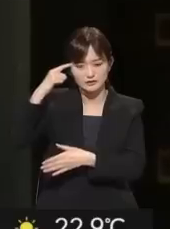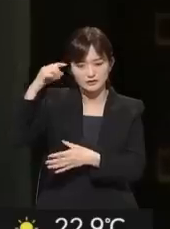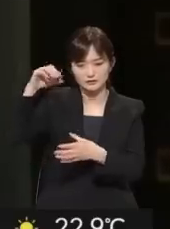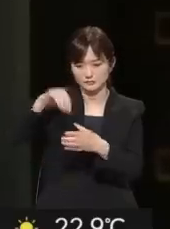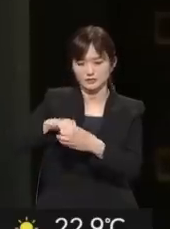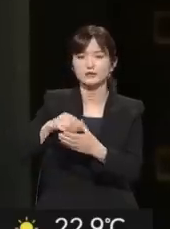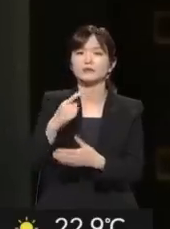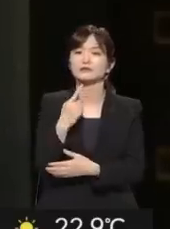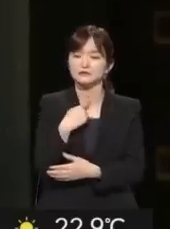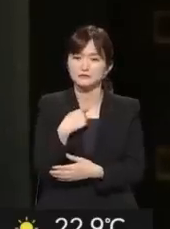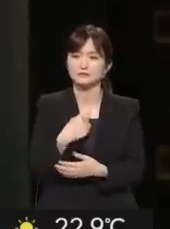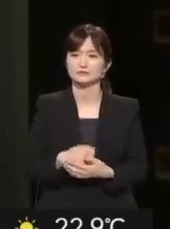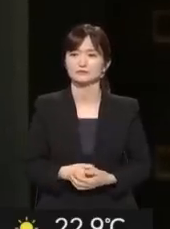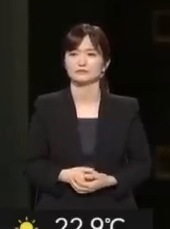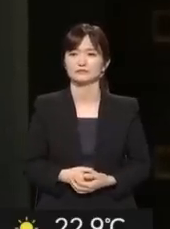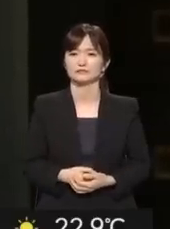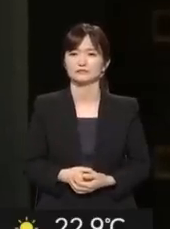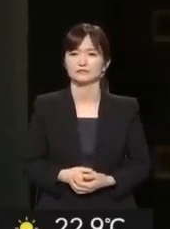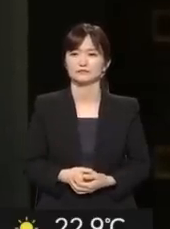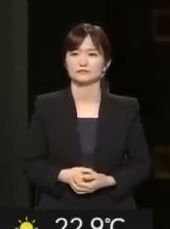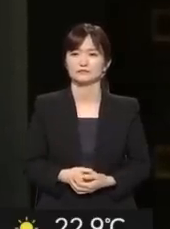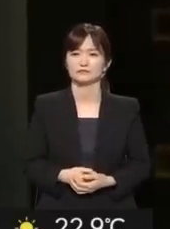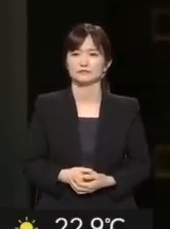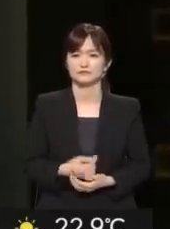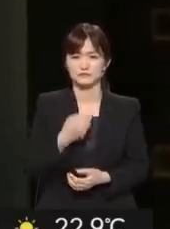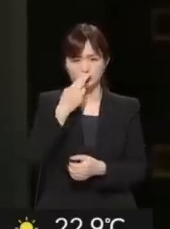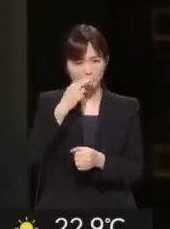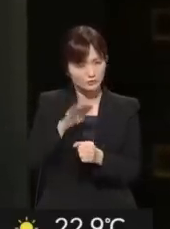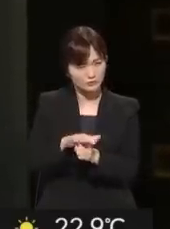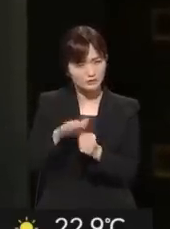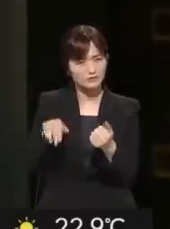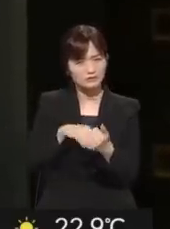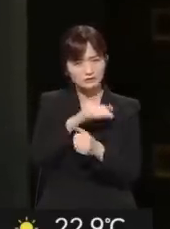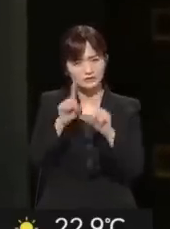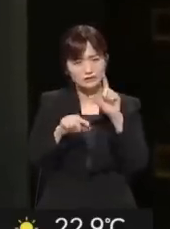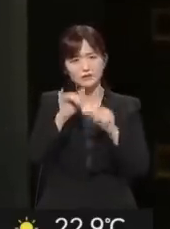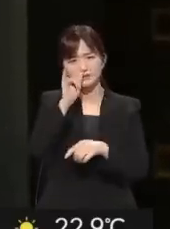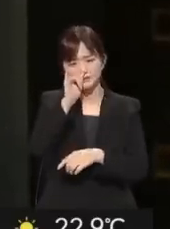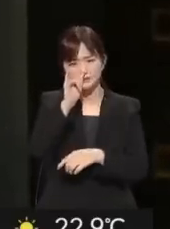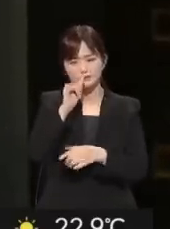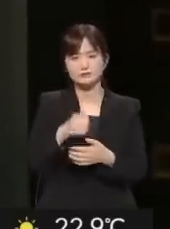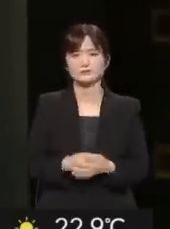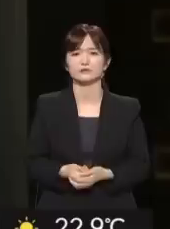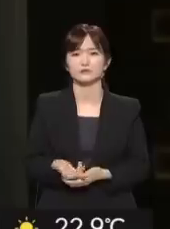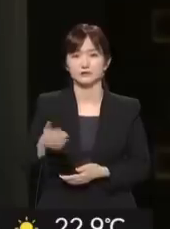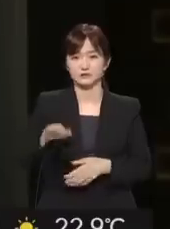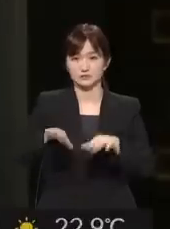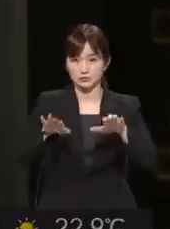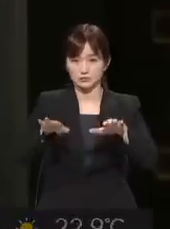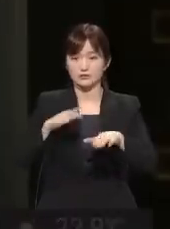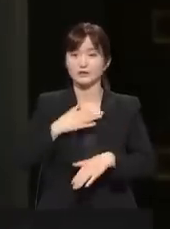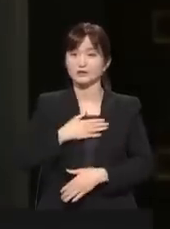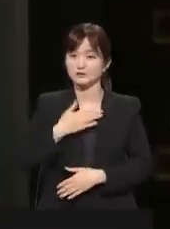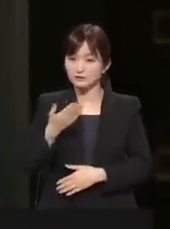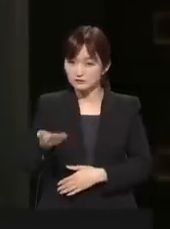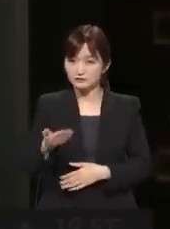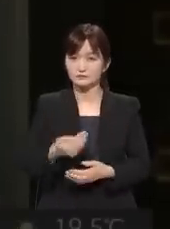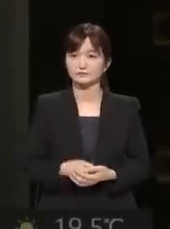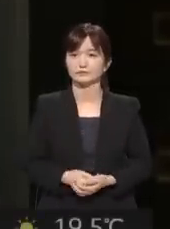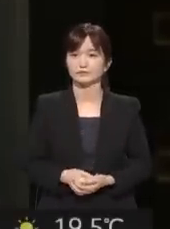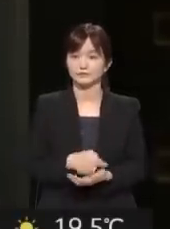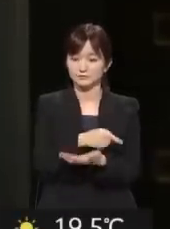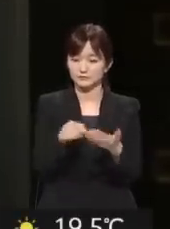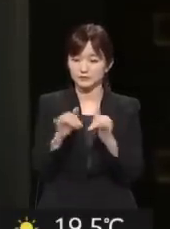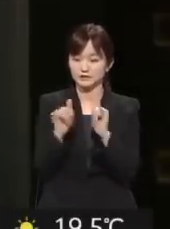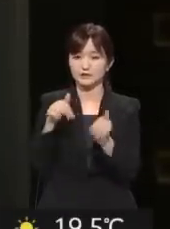않습니까 잠깐 이런 좀 억울할 수도 있는 상황이 생길 것 같은데요 하지만 일단 오늘 소개해드린 거는